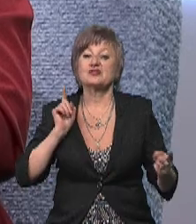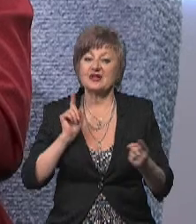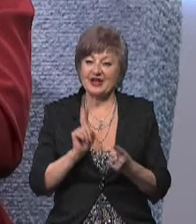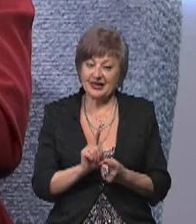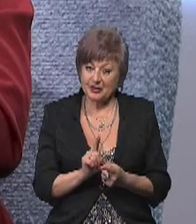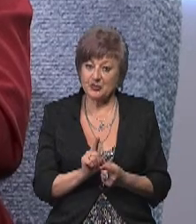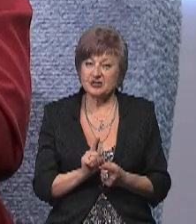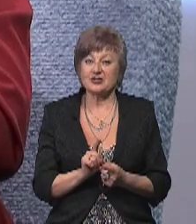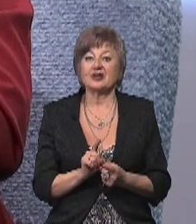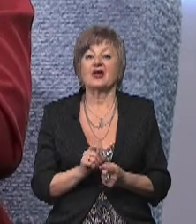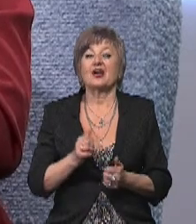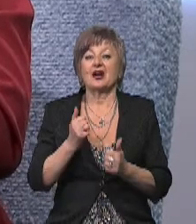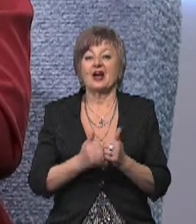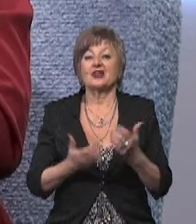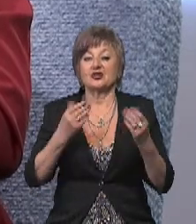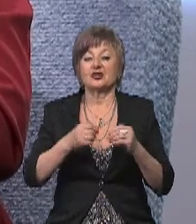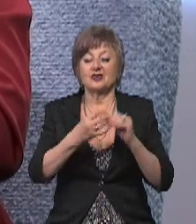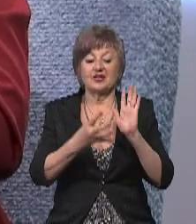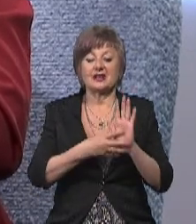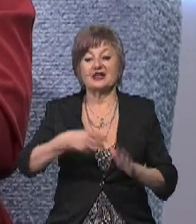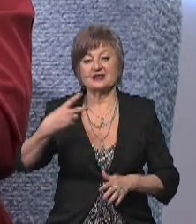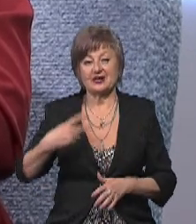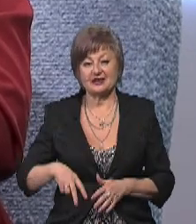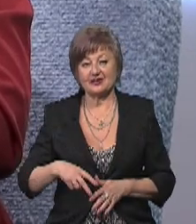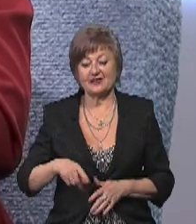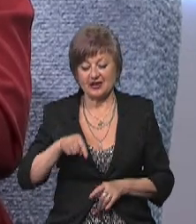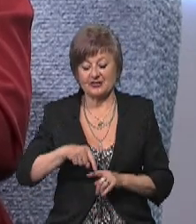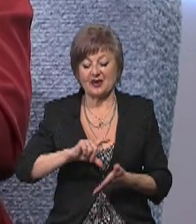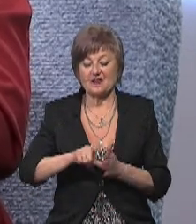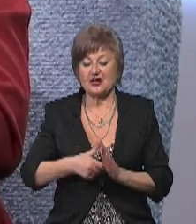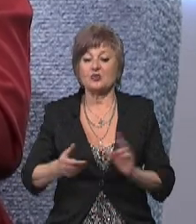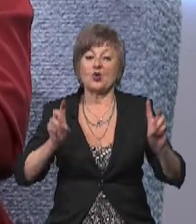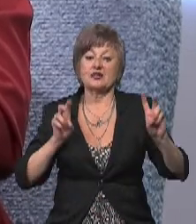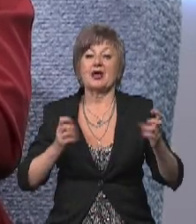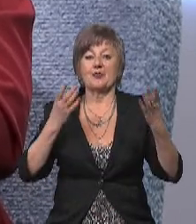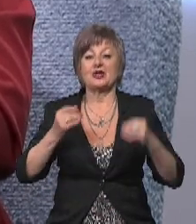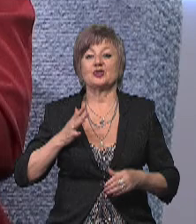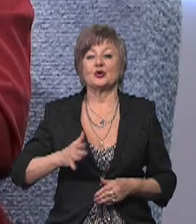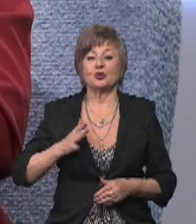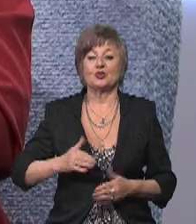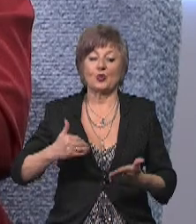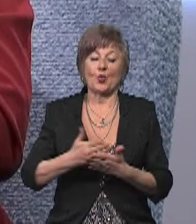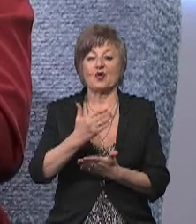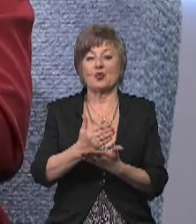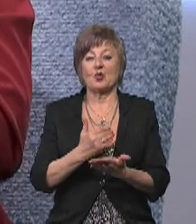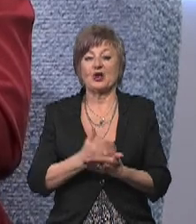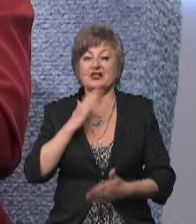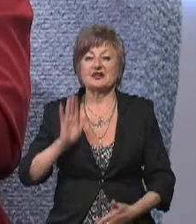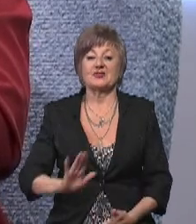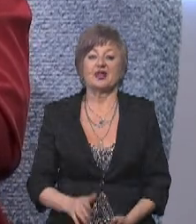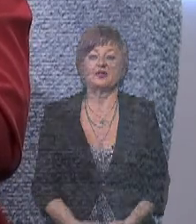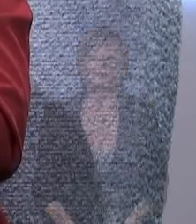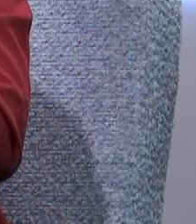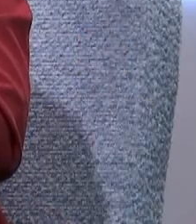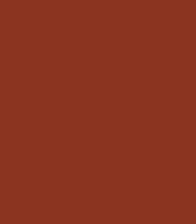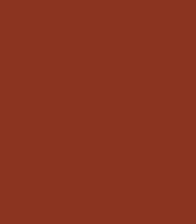зустрінемося. Щодня о 19:20 у цій студії тема дня чекає на зустрічі з вами. На все добре!